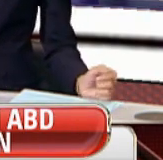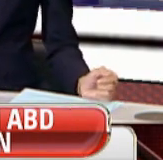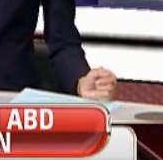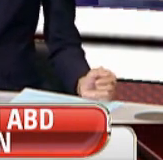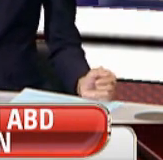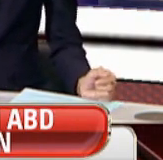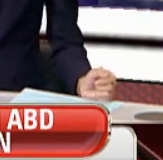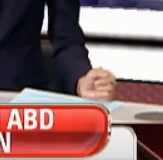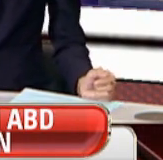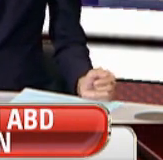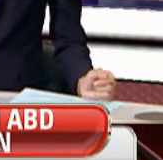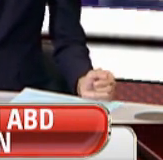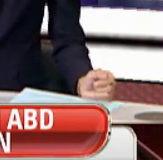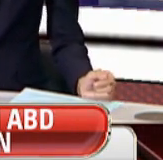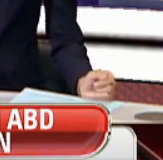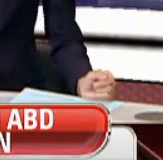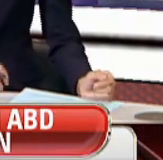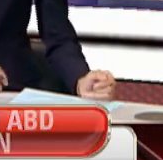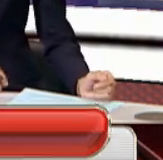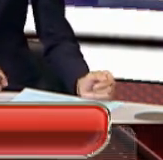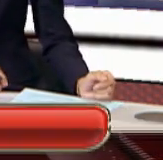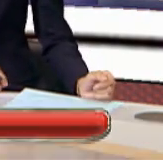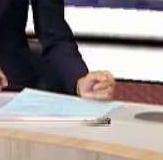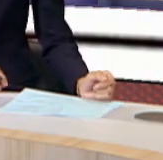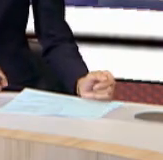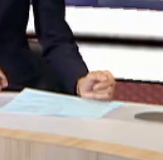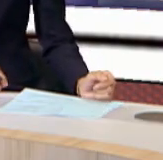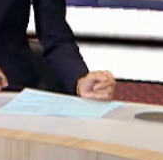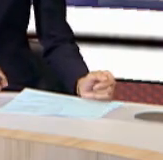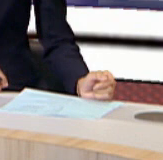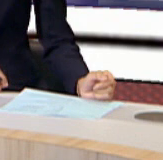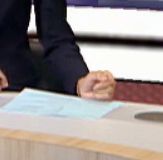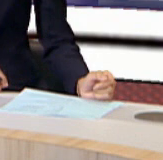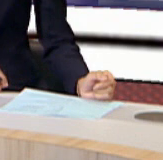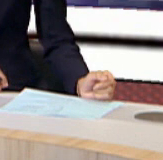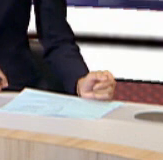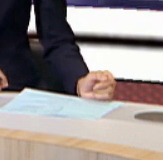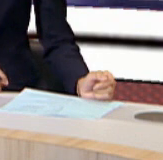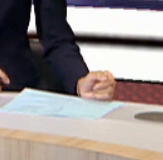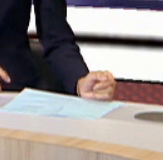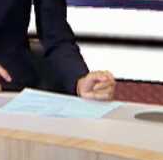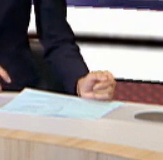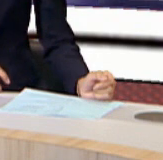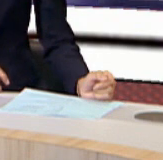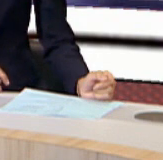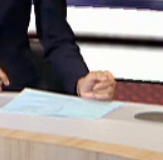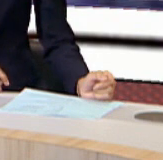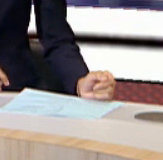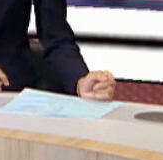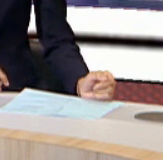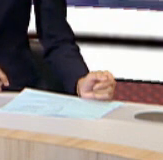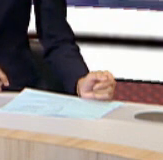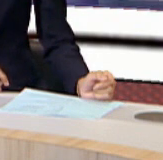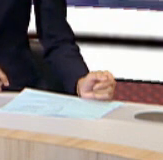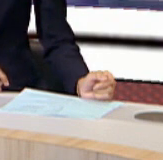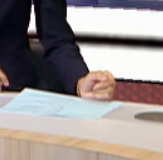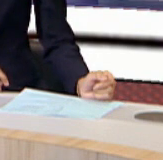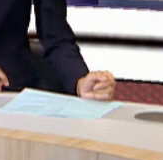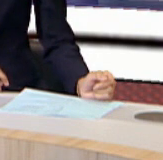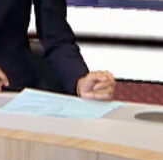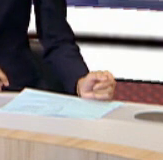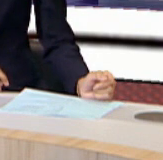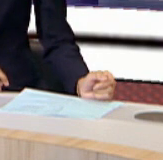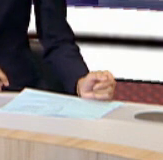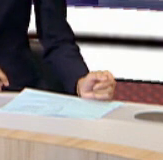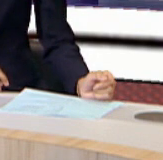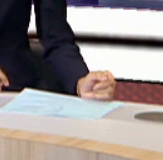kerajaan hari ini mengisytiharkan Tarikh 22 ogos ini sebagai hari berkabung negara ekoran tragedi pesawat MH17